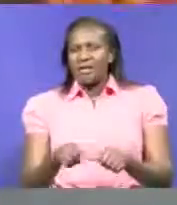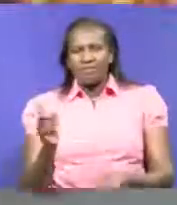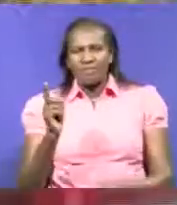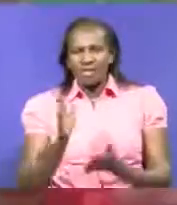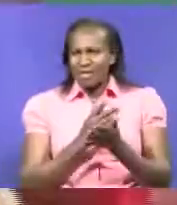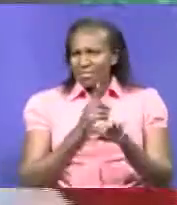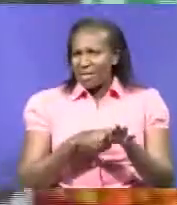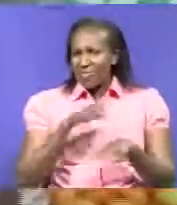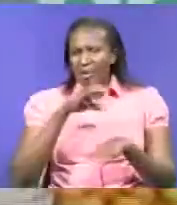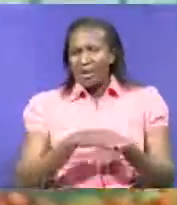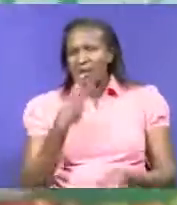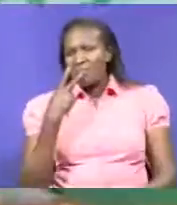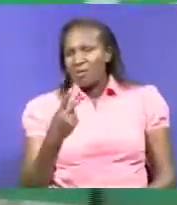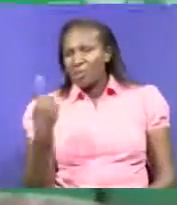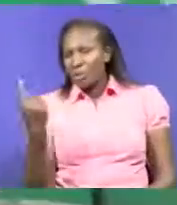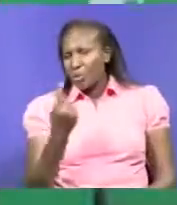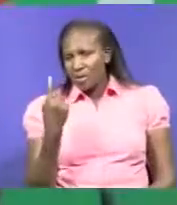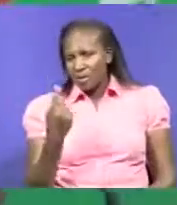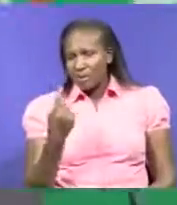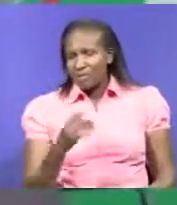hata mtu unaweza pata 200 pade.